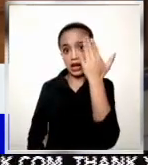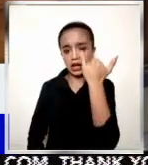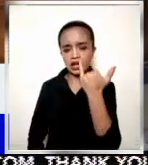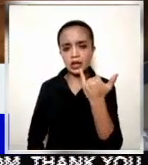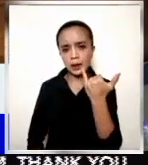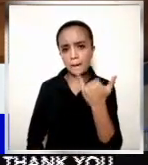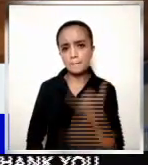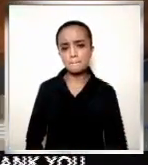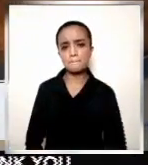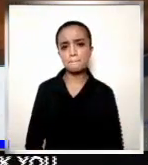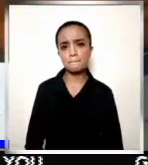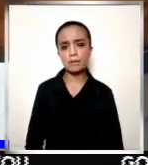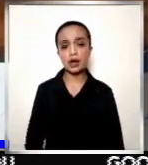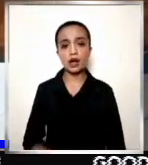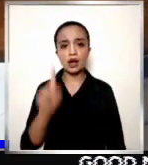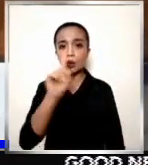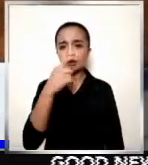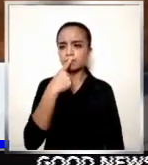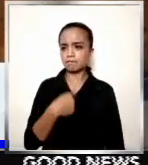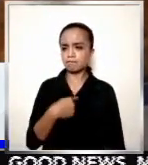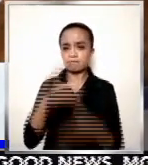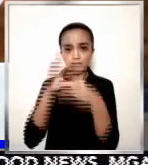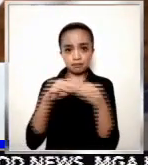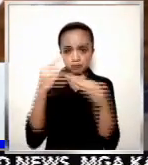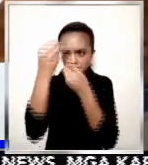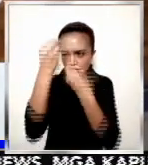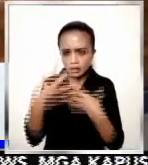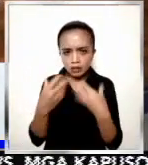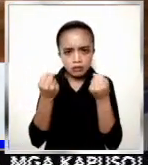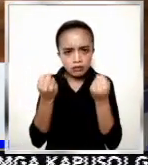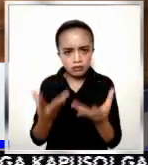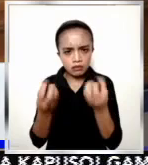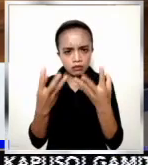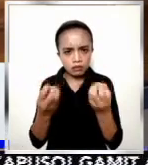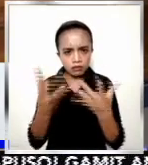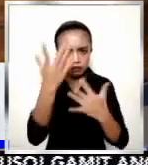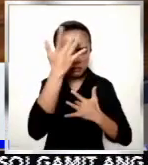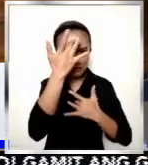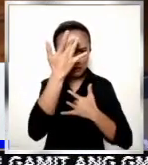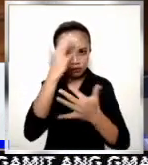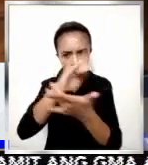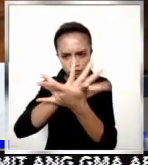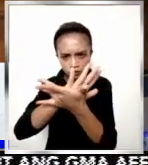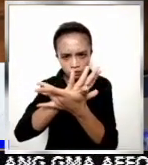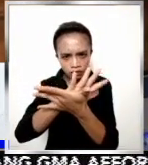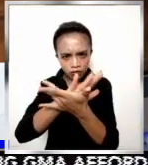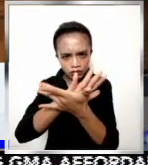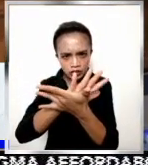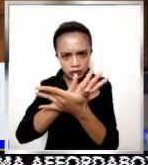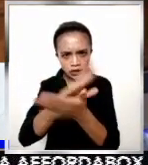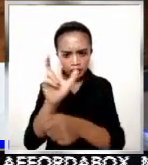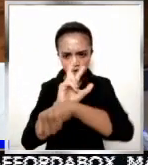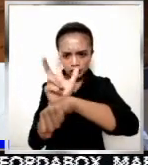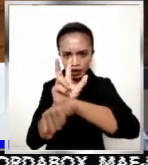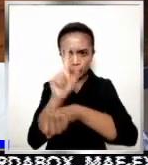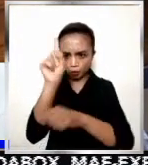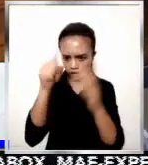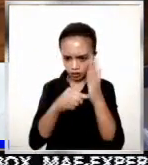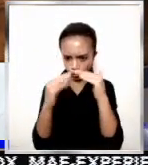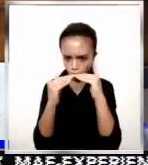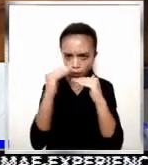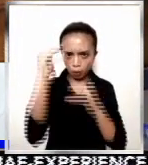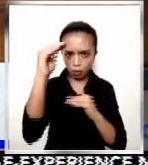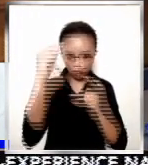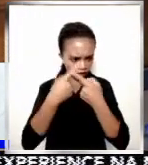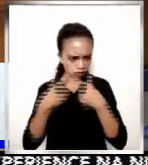na kwento ay napakarami ng active cases sa Naga, lampas 1,000. Samantalang yung records po namin